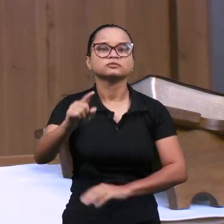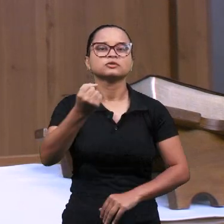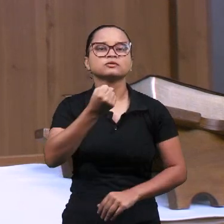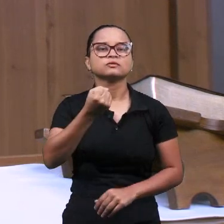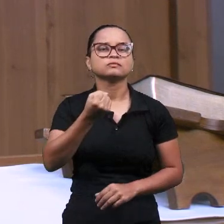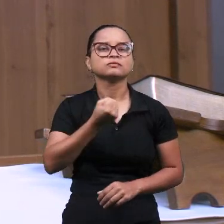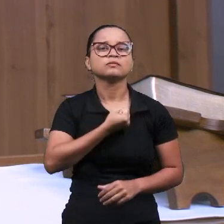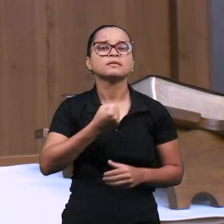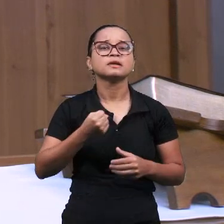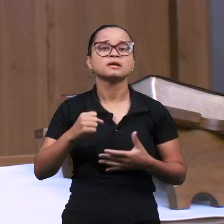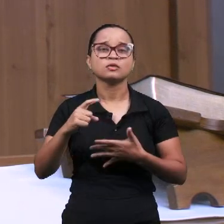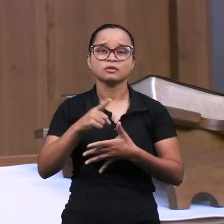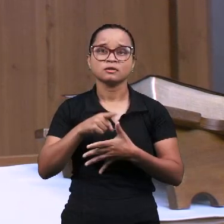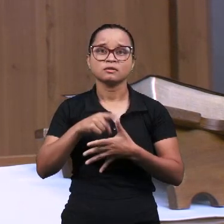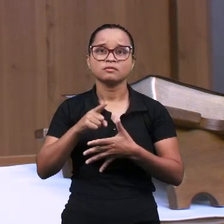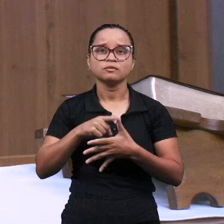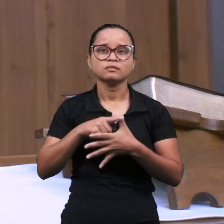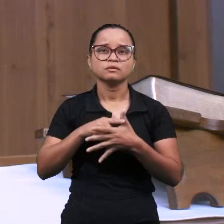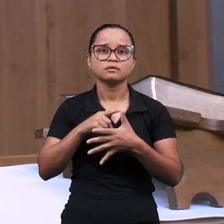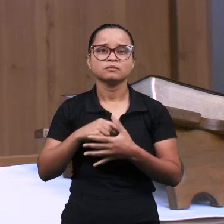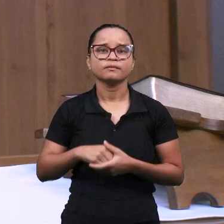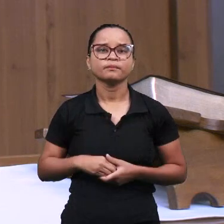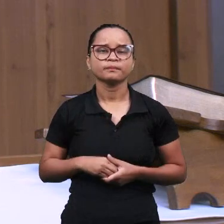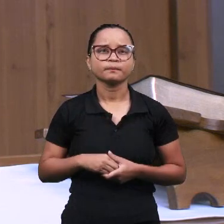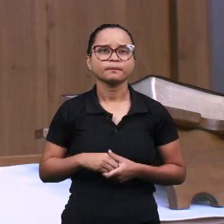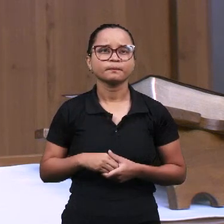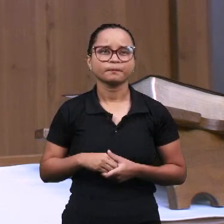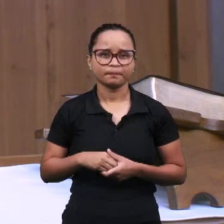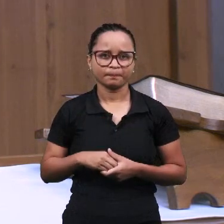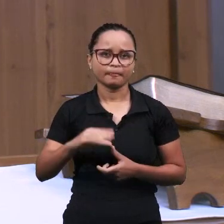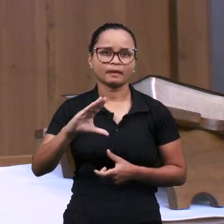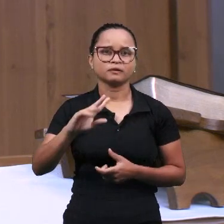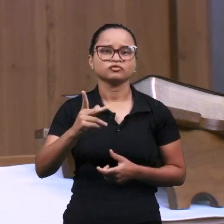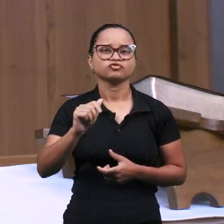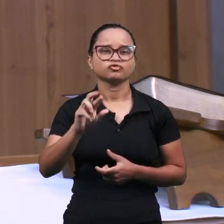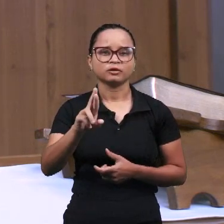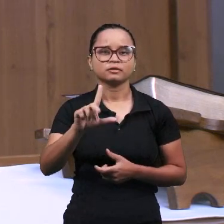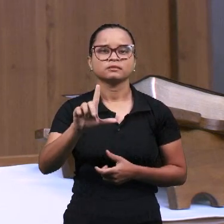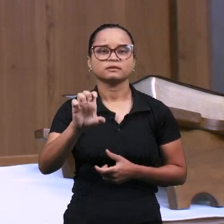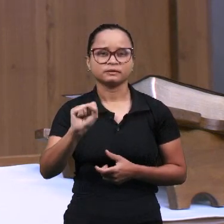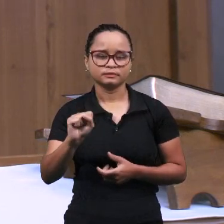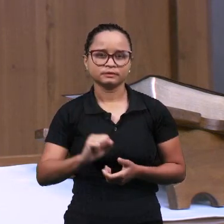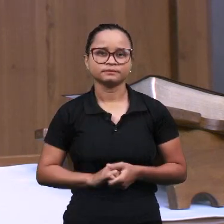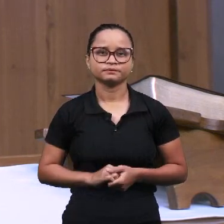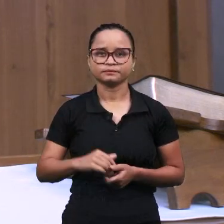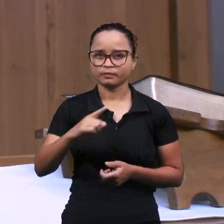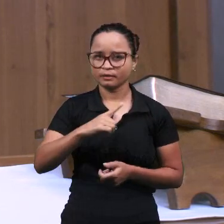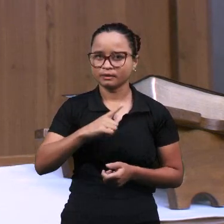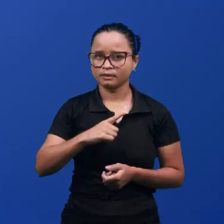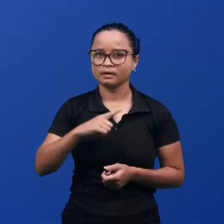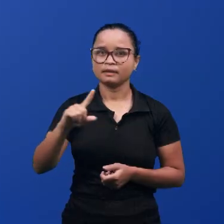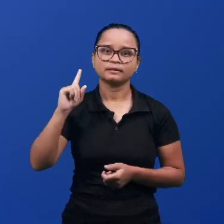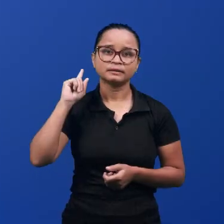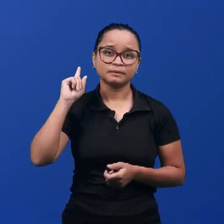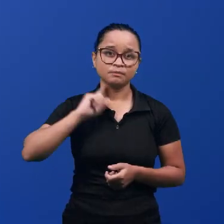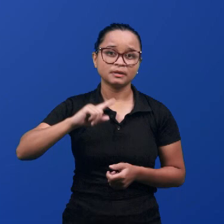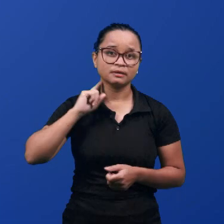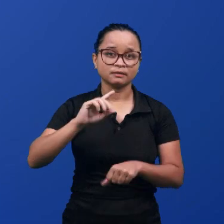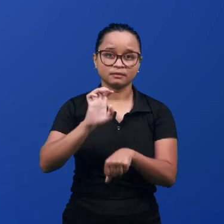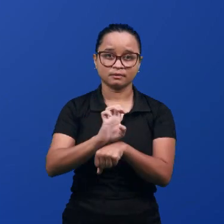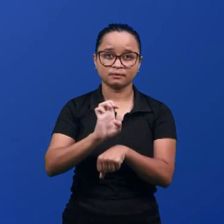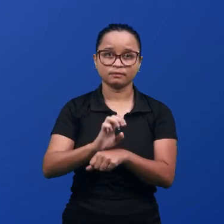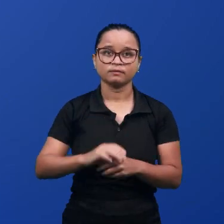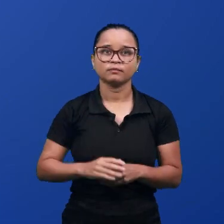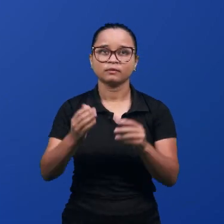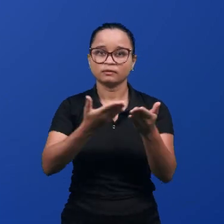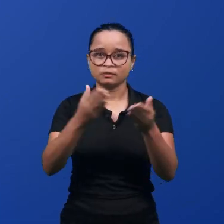Très bien. Notre question numéro 5 sera répondue par un diacre, Charles. Charles est le diacre de notre église Almenar dans